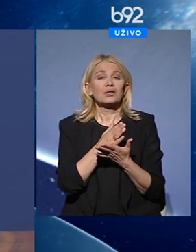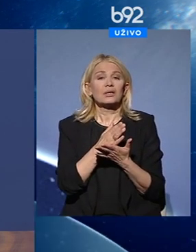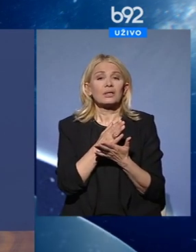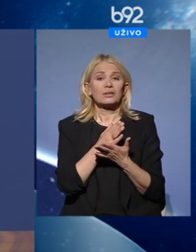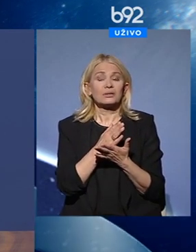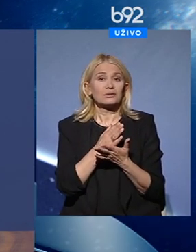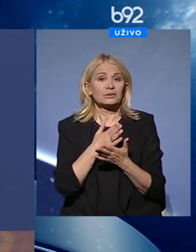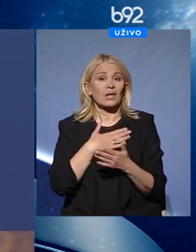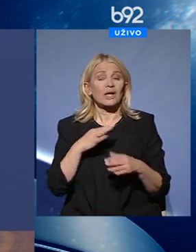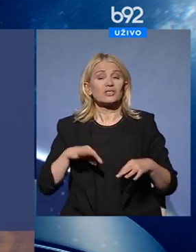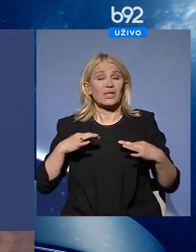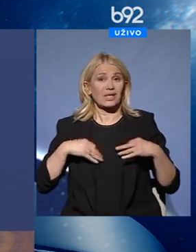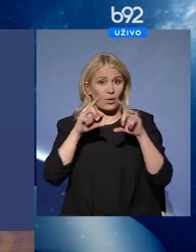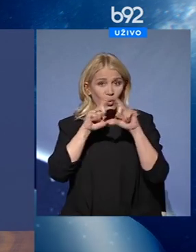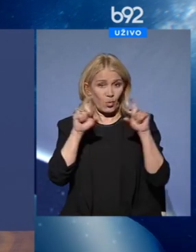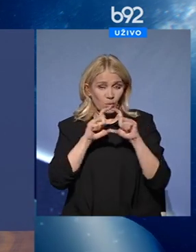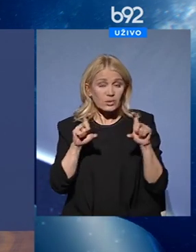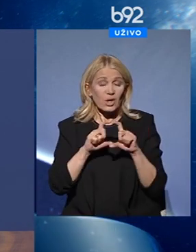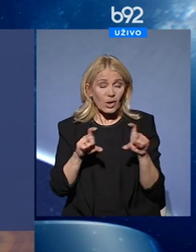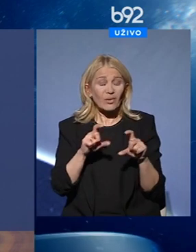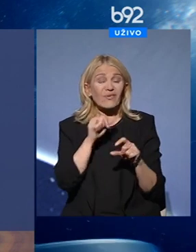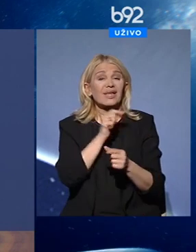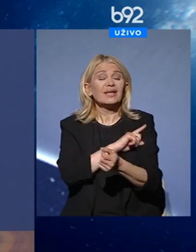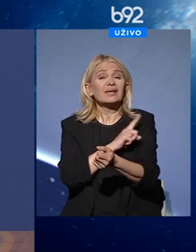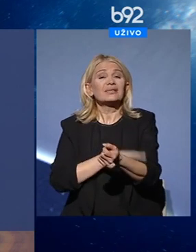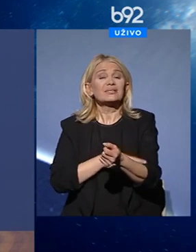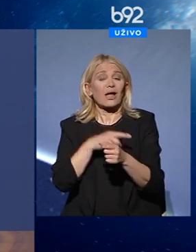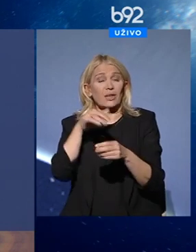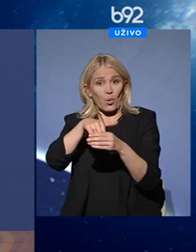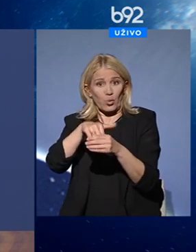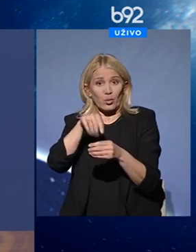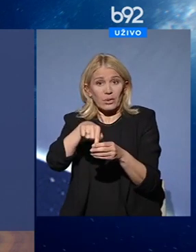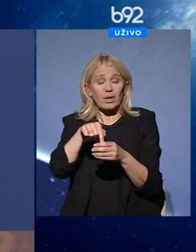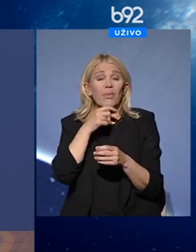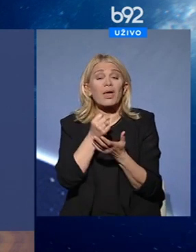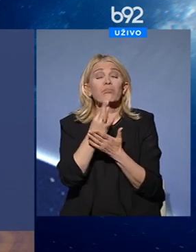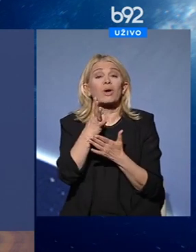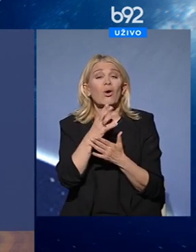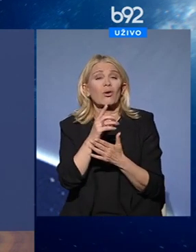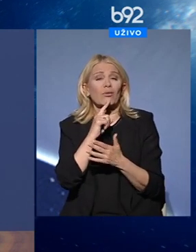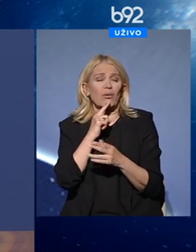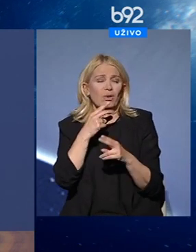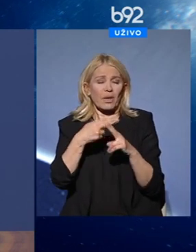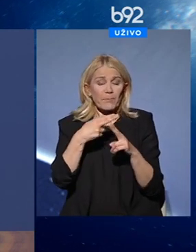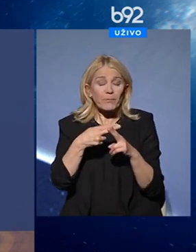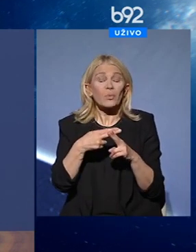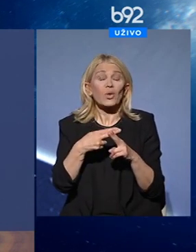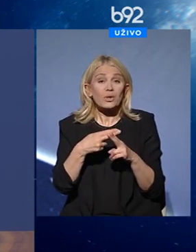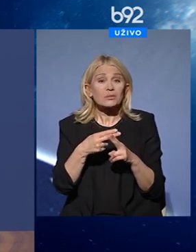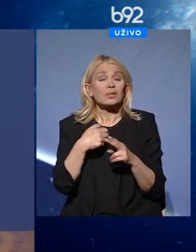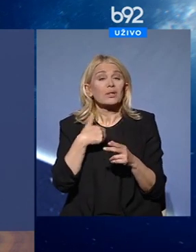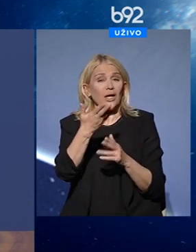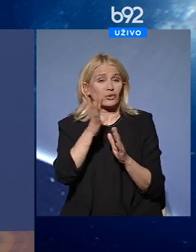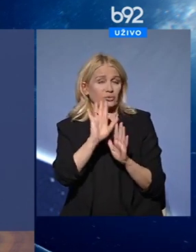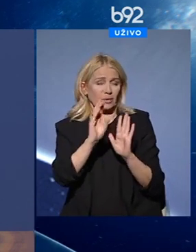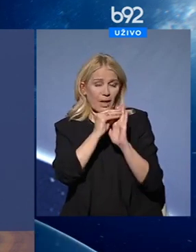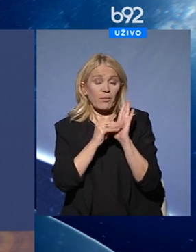naših zdravstvenih ustanova i stanja u njima i broja pacijenata koji se nalazi, daću vam te